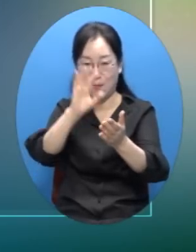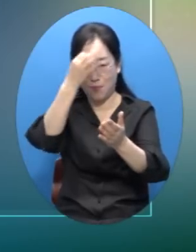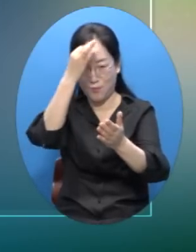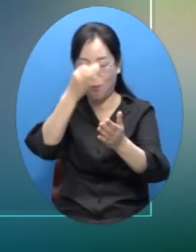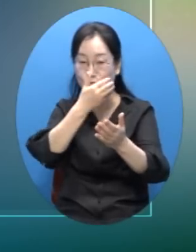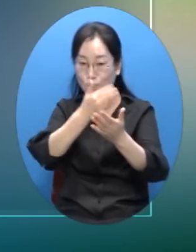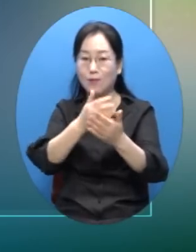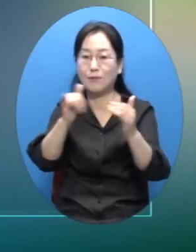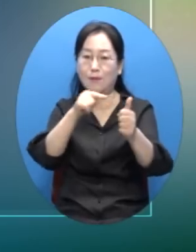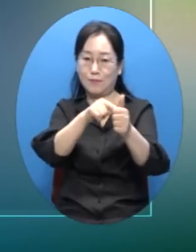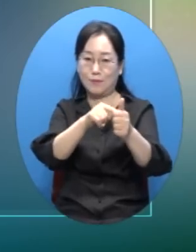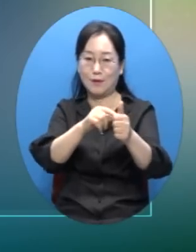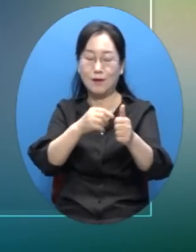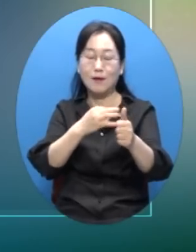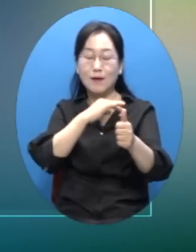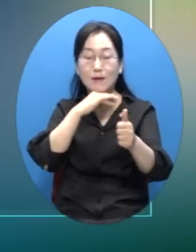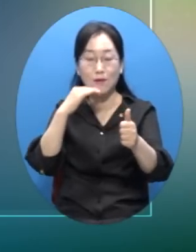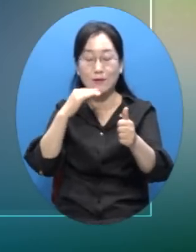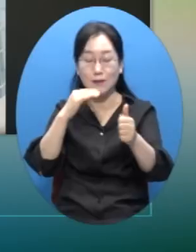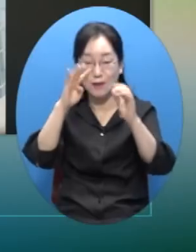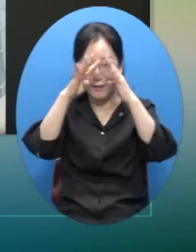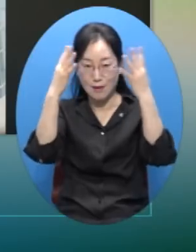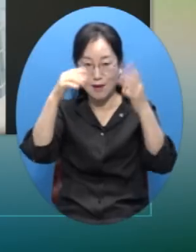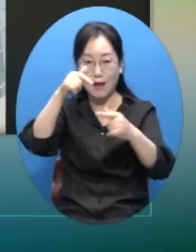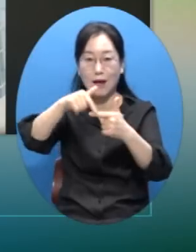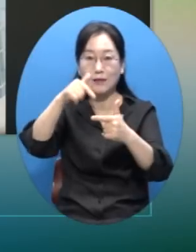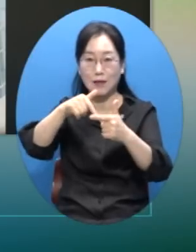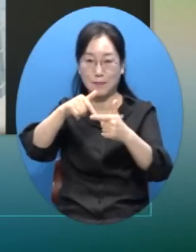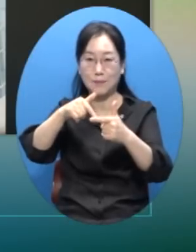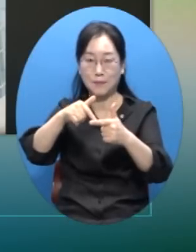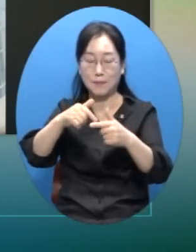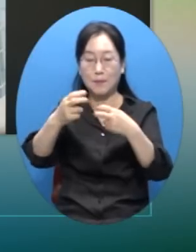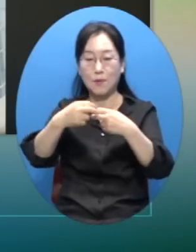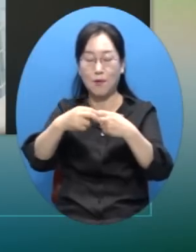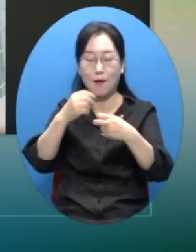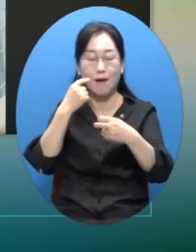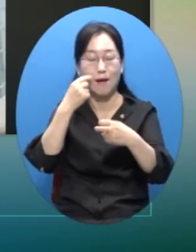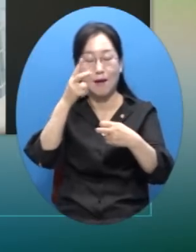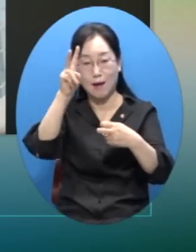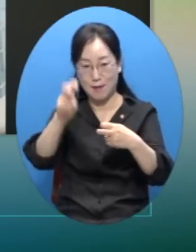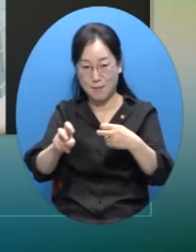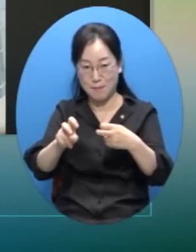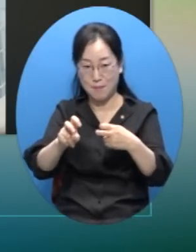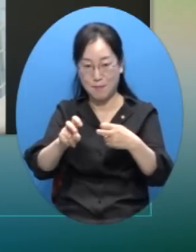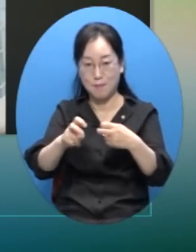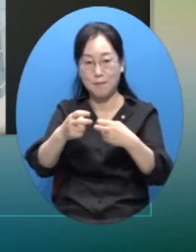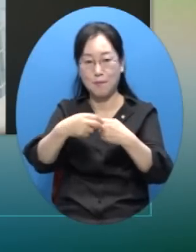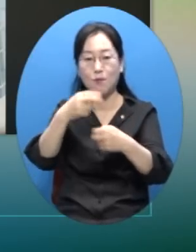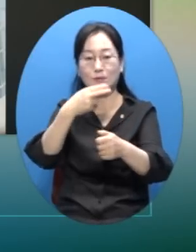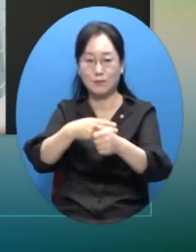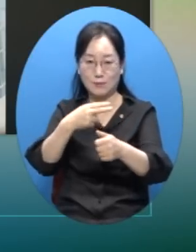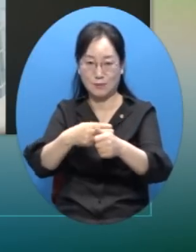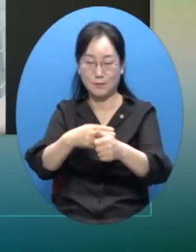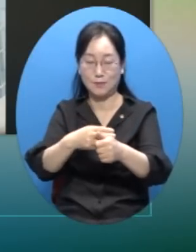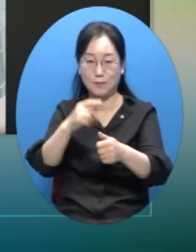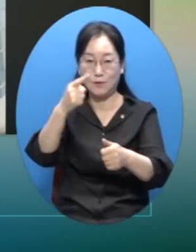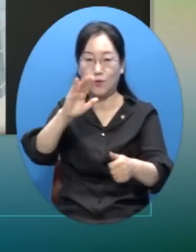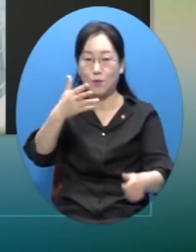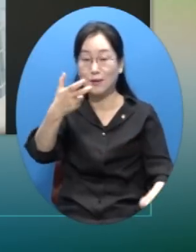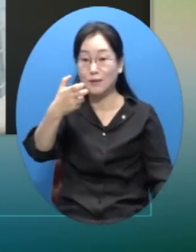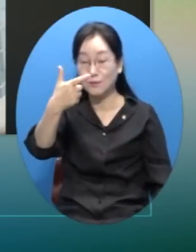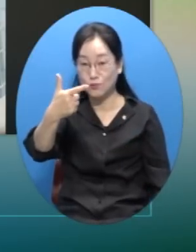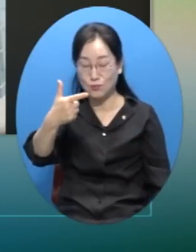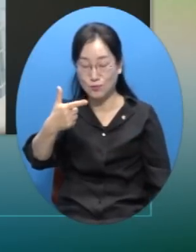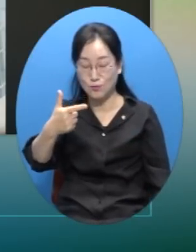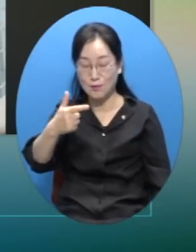박사님이신데 연세대 강남 세브란스 병원의 암센터 수장으로 헌신하셨던 귀한 분이십니다. 1976년